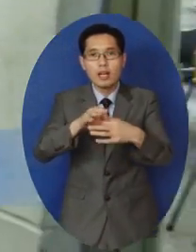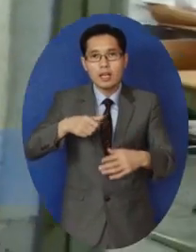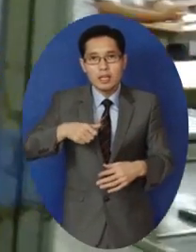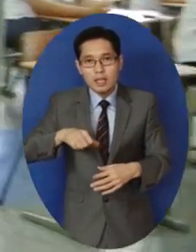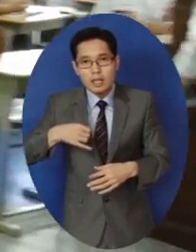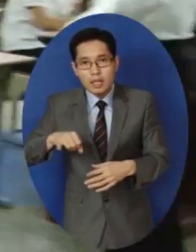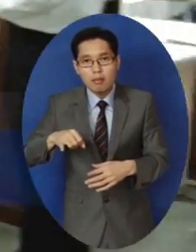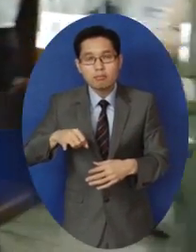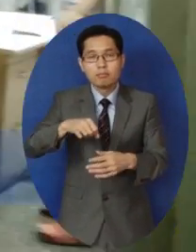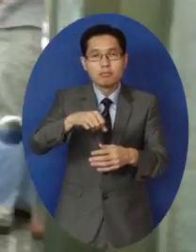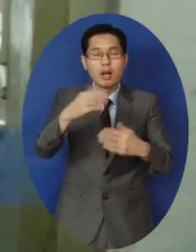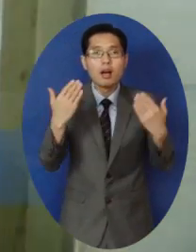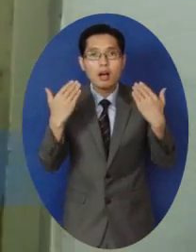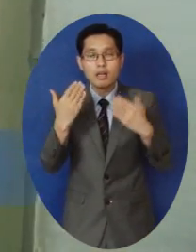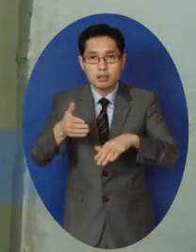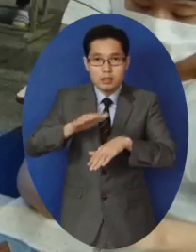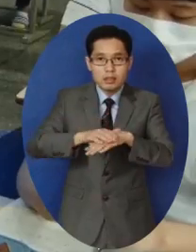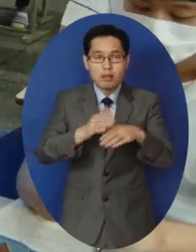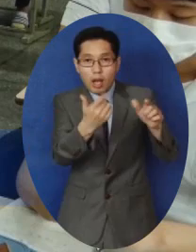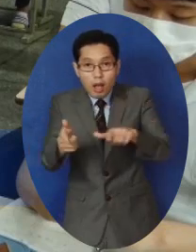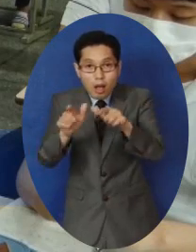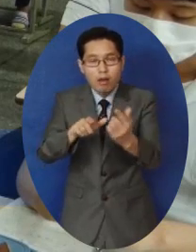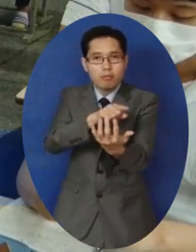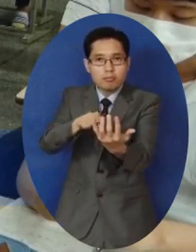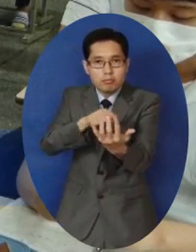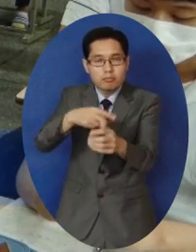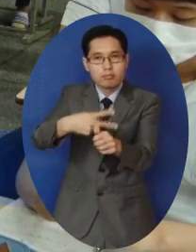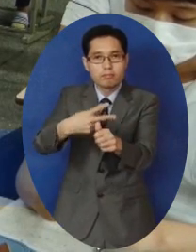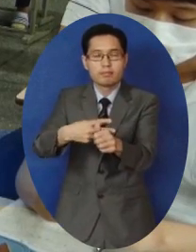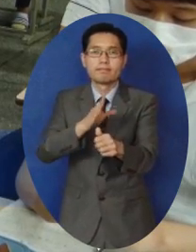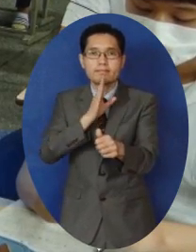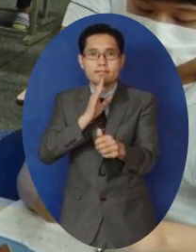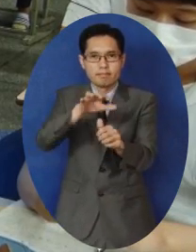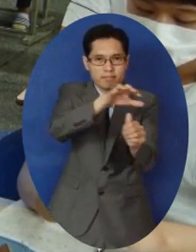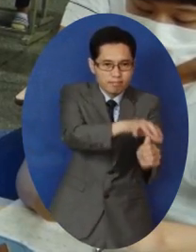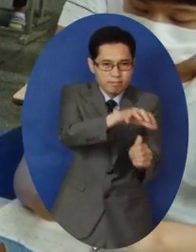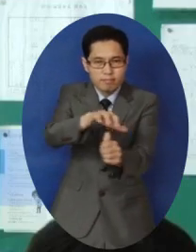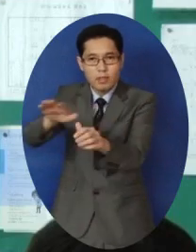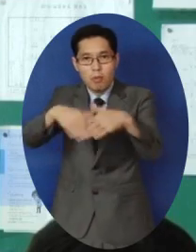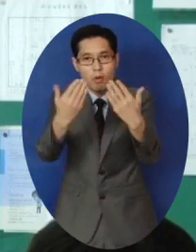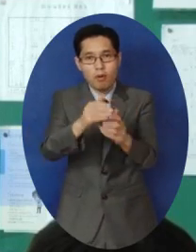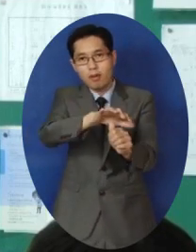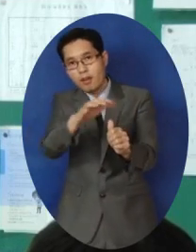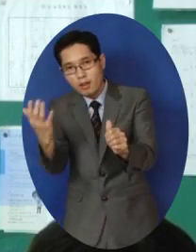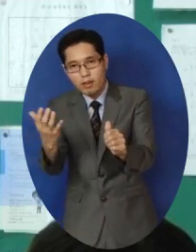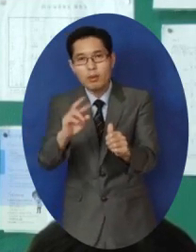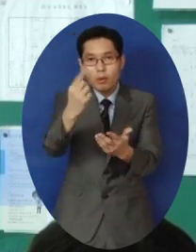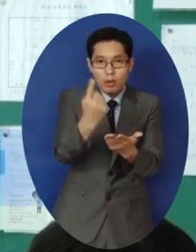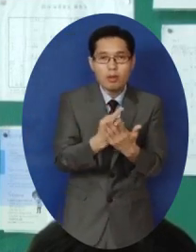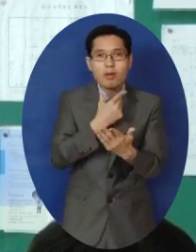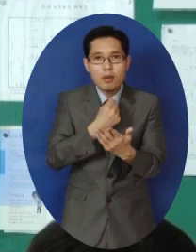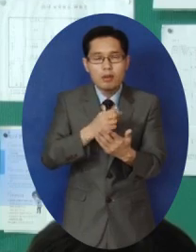중인 학급의 일일 교사가 돼 현재 자가 격리된 학생이 무사하기를 바라는 마음을 학생들과 나누고 메르스에